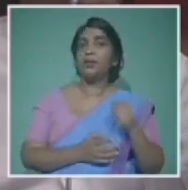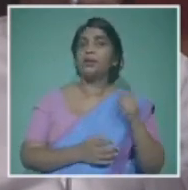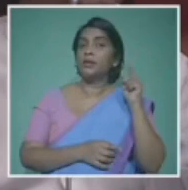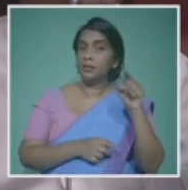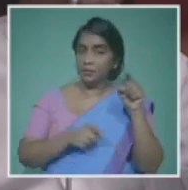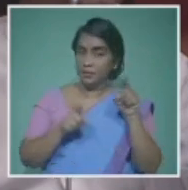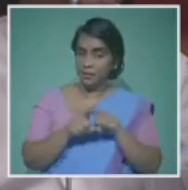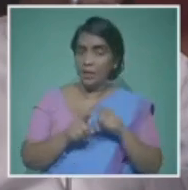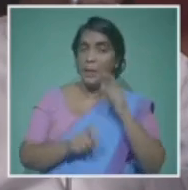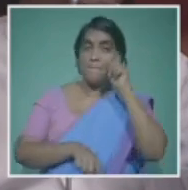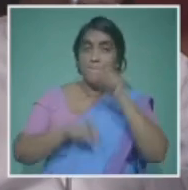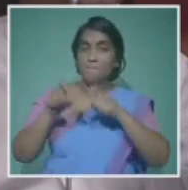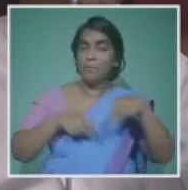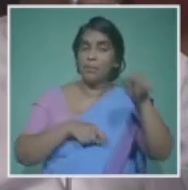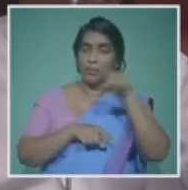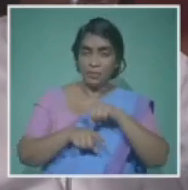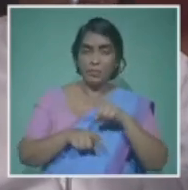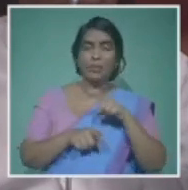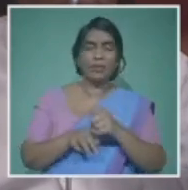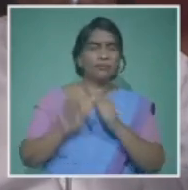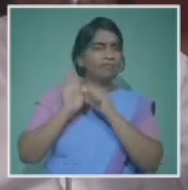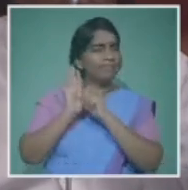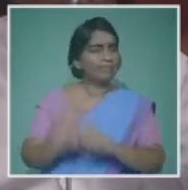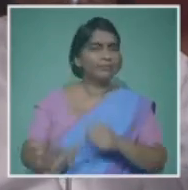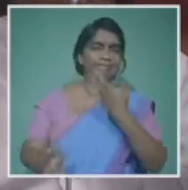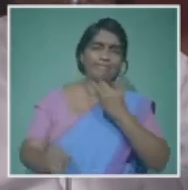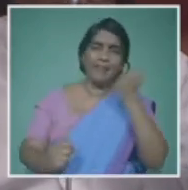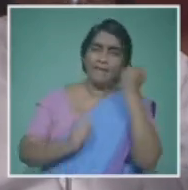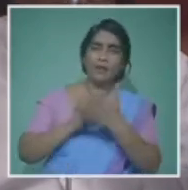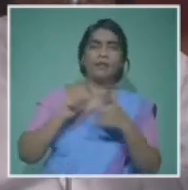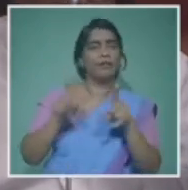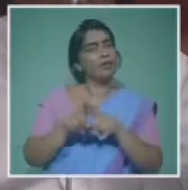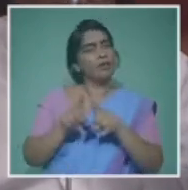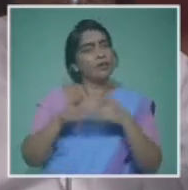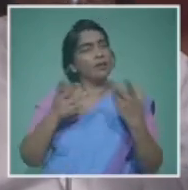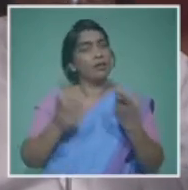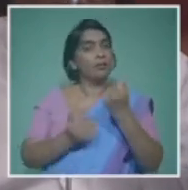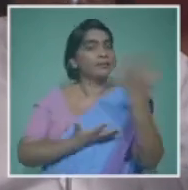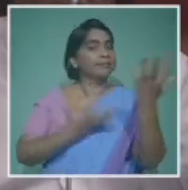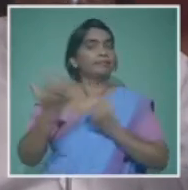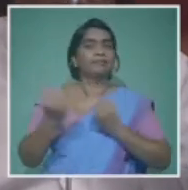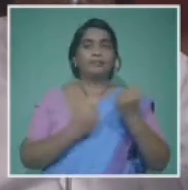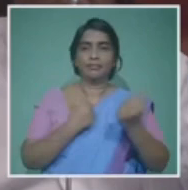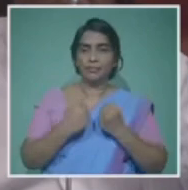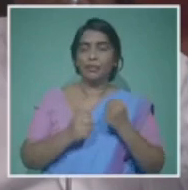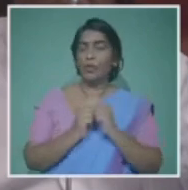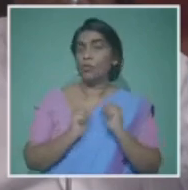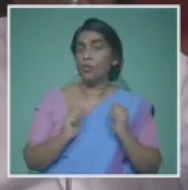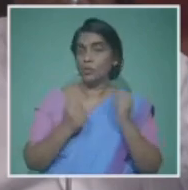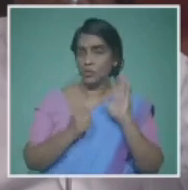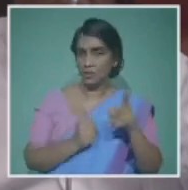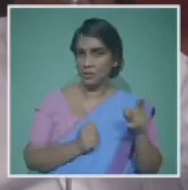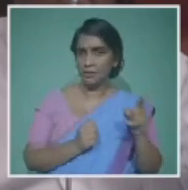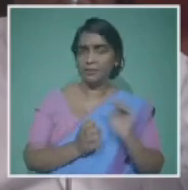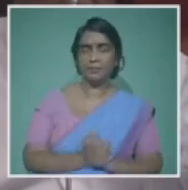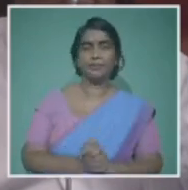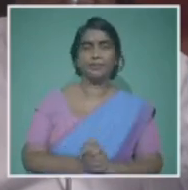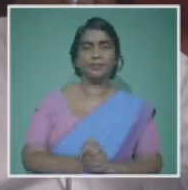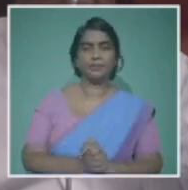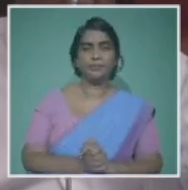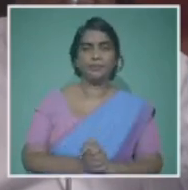එමෙසම ජනතාව තලාපෙලල හරි ඒ ආධාර ගන්න උත්සාහ කරනවා